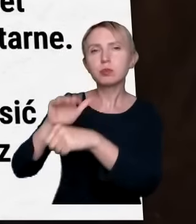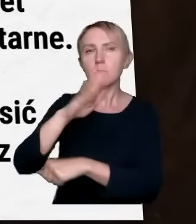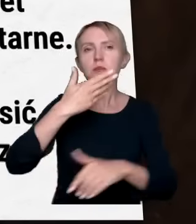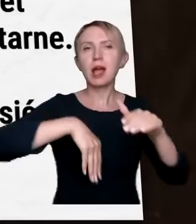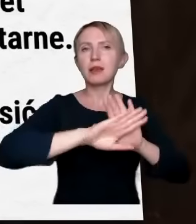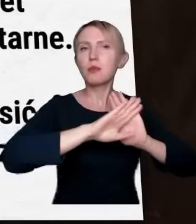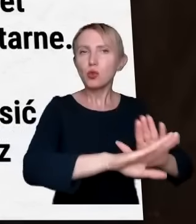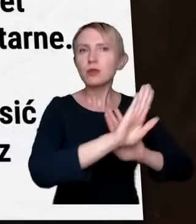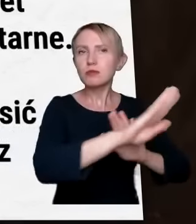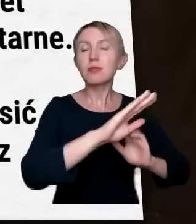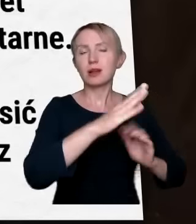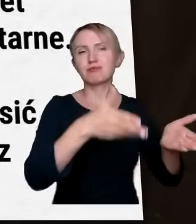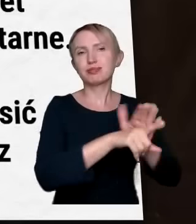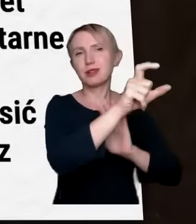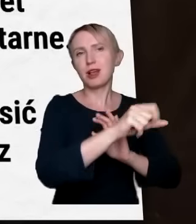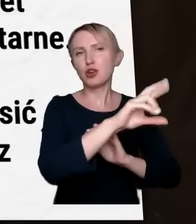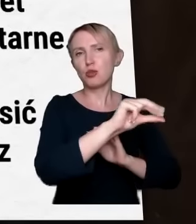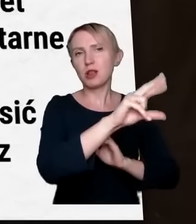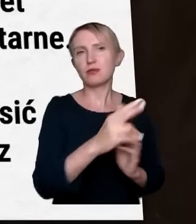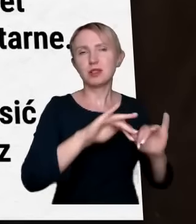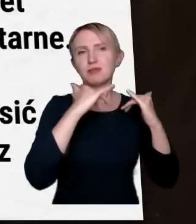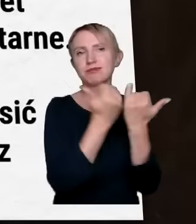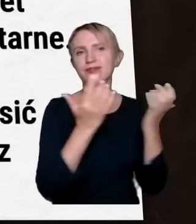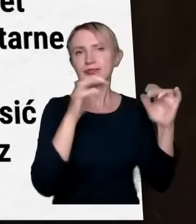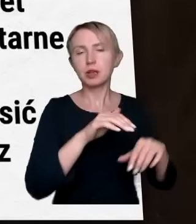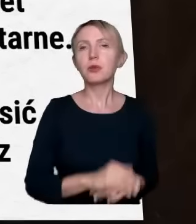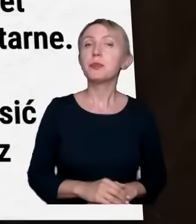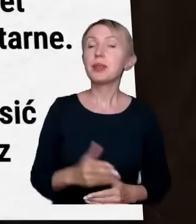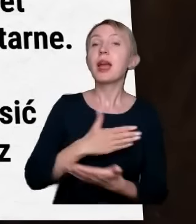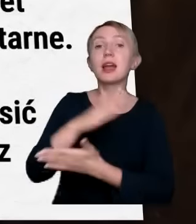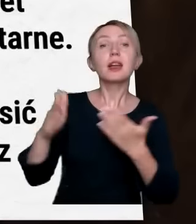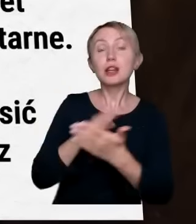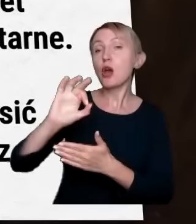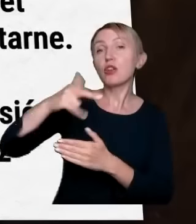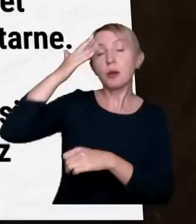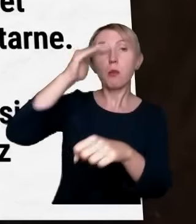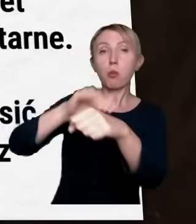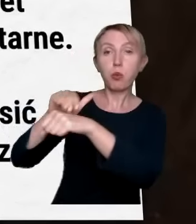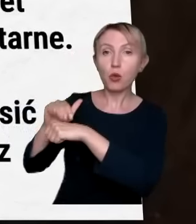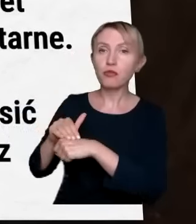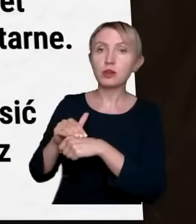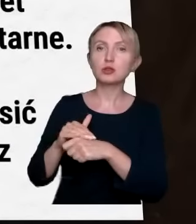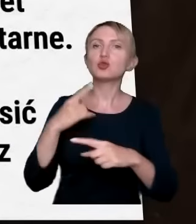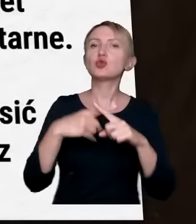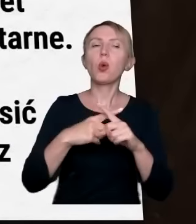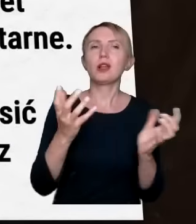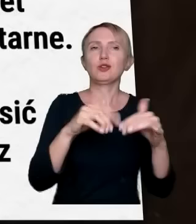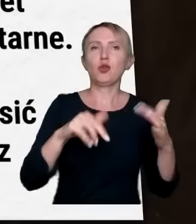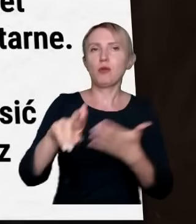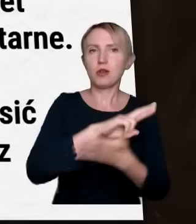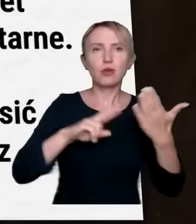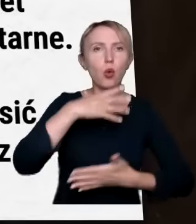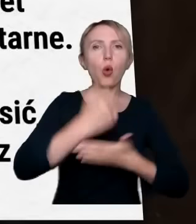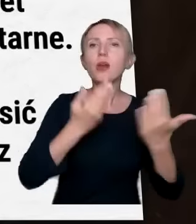Romanowskiemu przez zgromadzenie parlamentarne. W przypadku, gdy organy krajowe zostaną poinformowane o tym, że członek zgromadzenia korzysta z